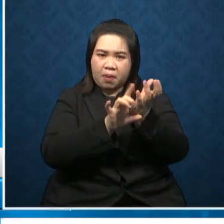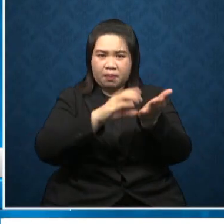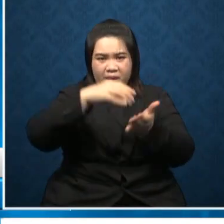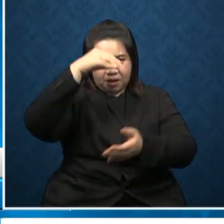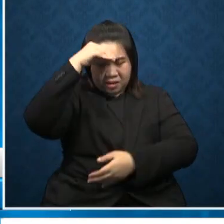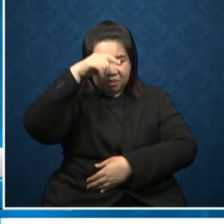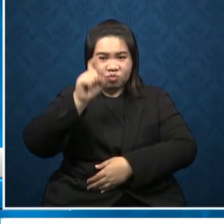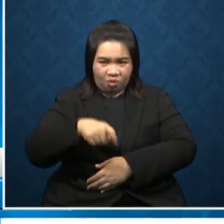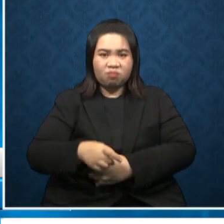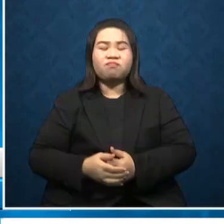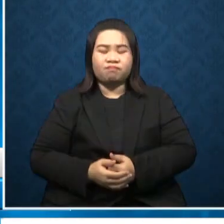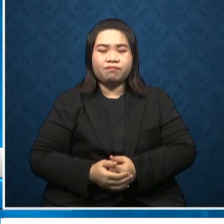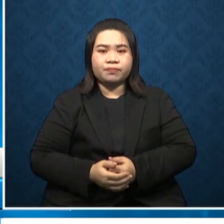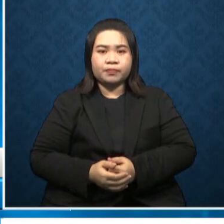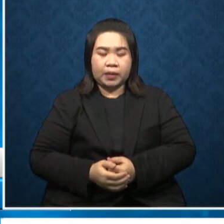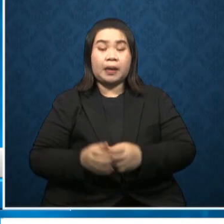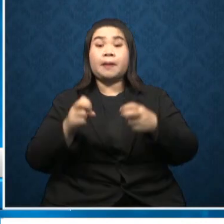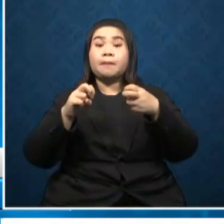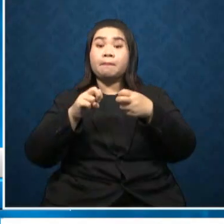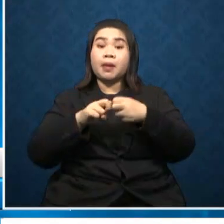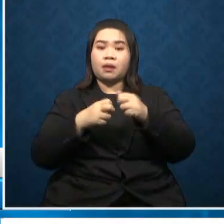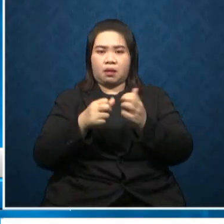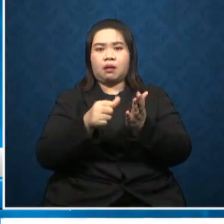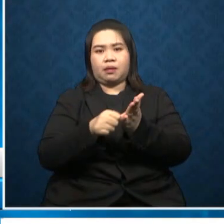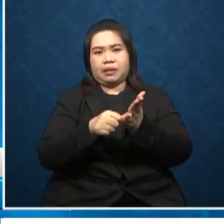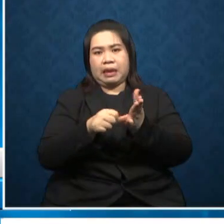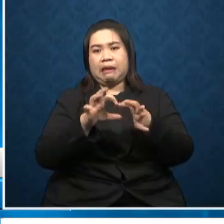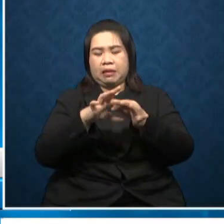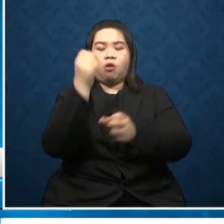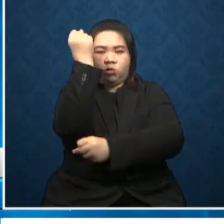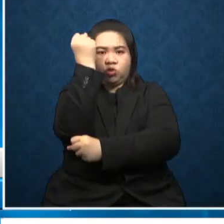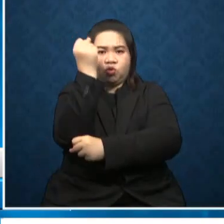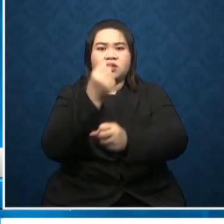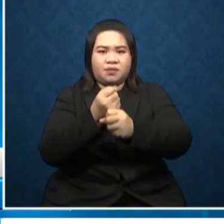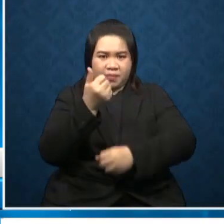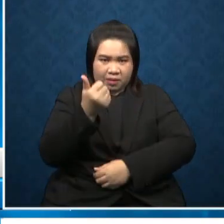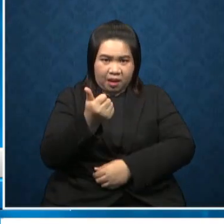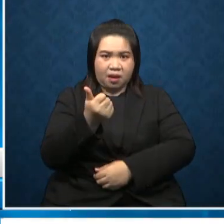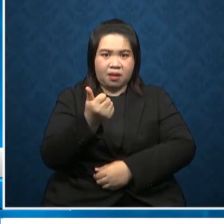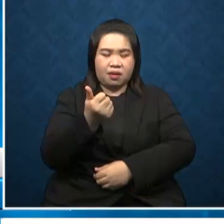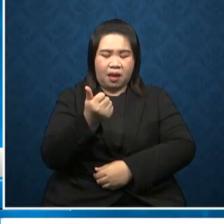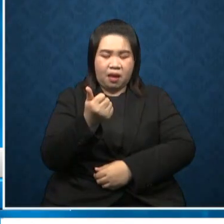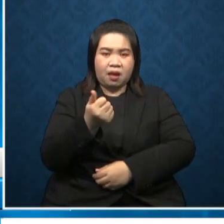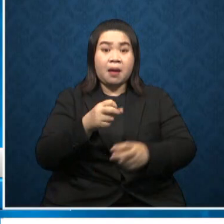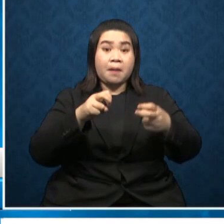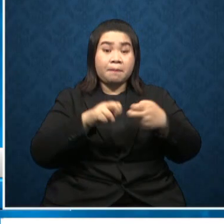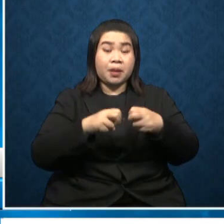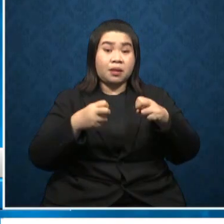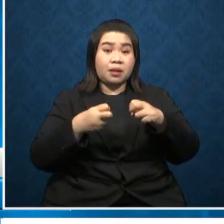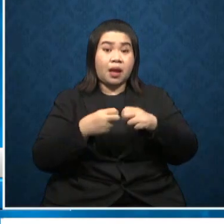ครับก็เราพบว่าแก้ปัญหาความยากจนของเด็กนักเรียนได้จริงแก้ปัญหาความยากจนของ